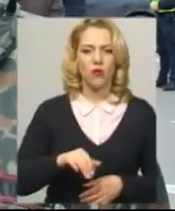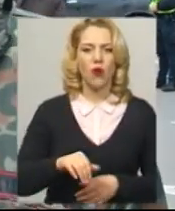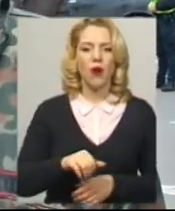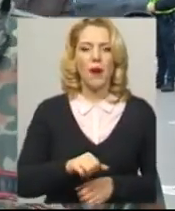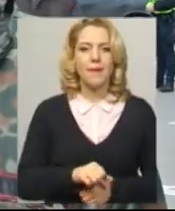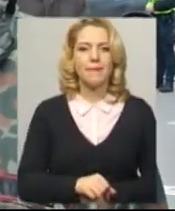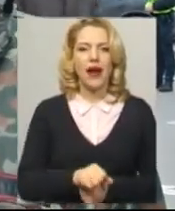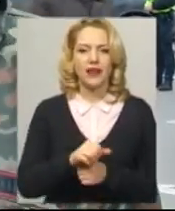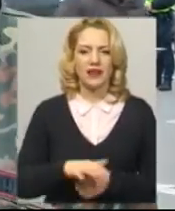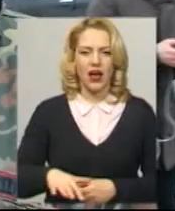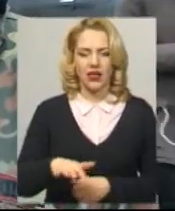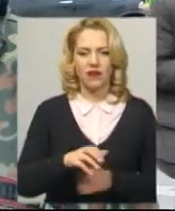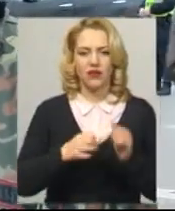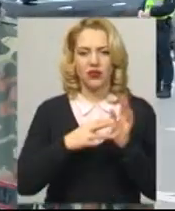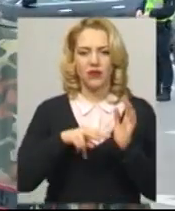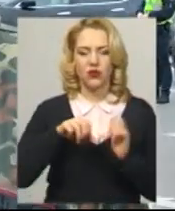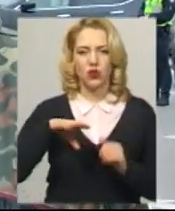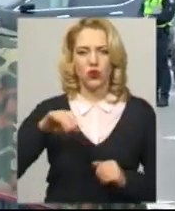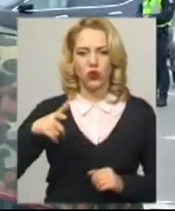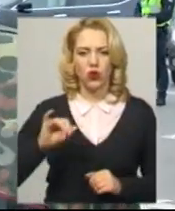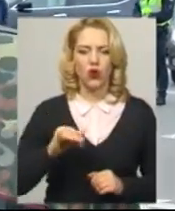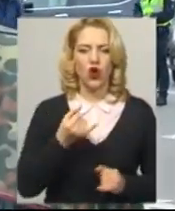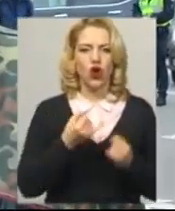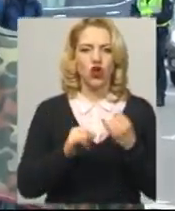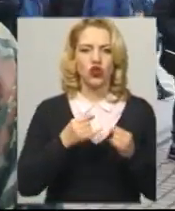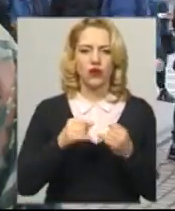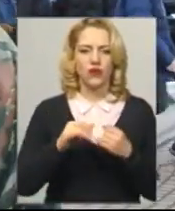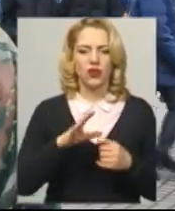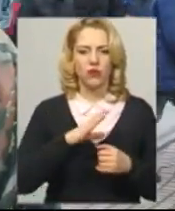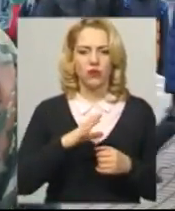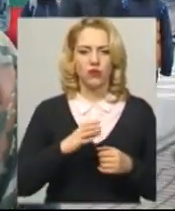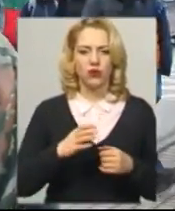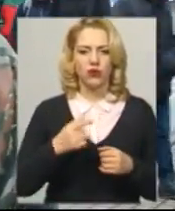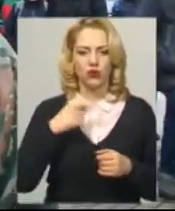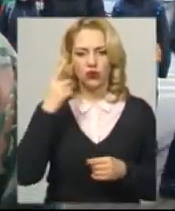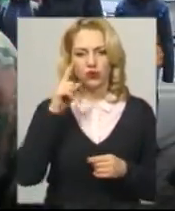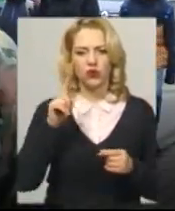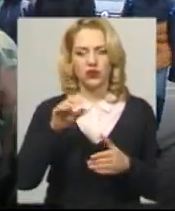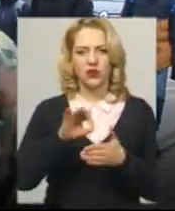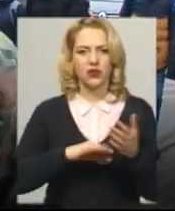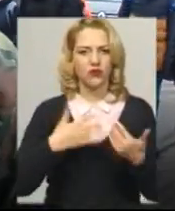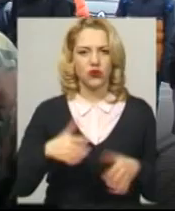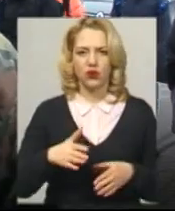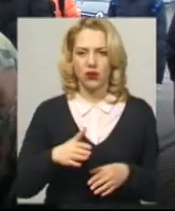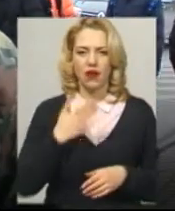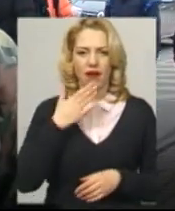лютого. Десь в 4 часа в жовтневому попав полон до Беркута. Думаю, зразу, що вже думав, що капець